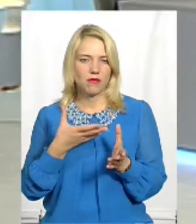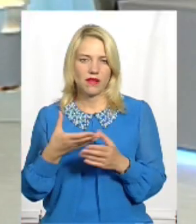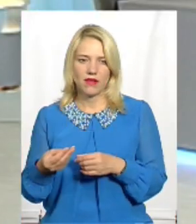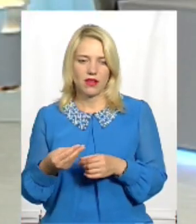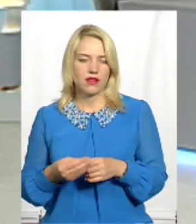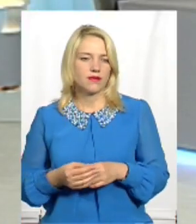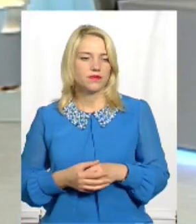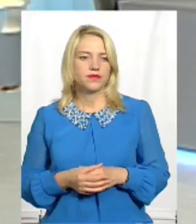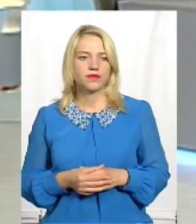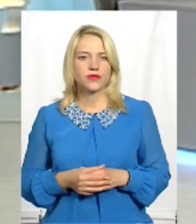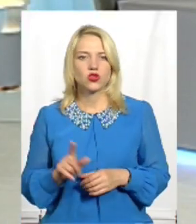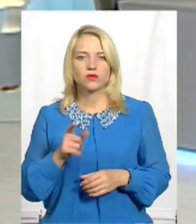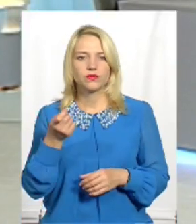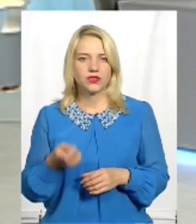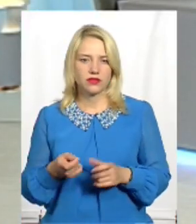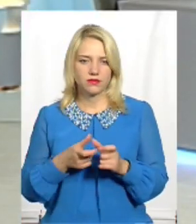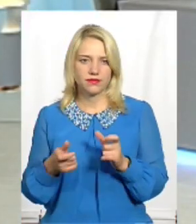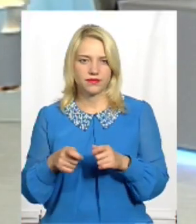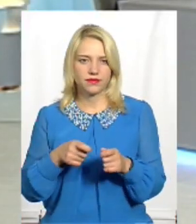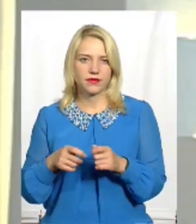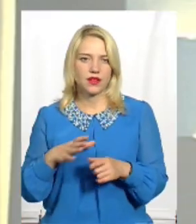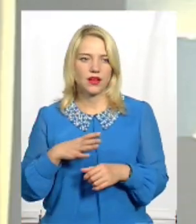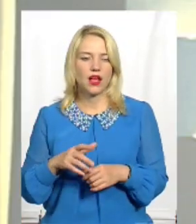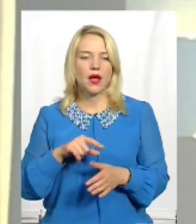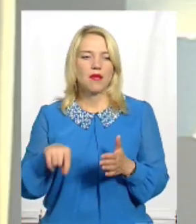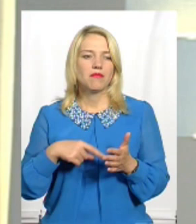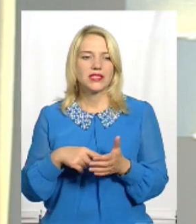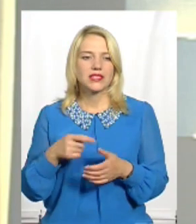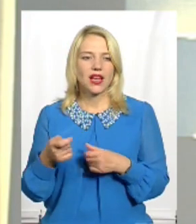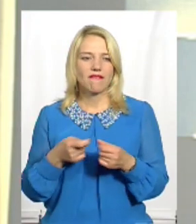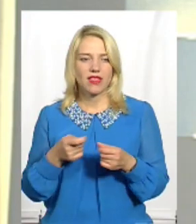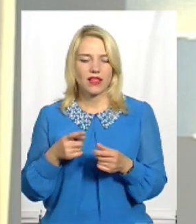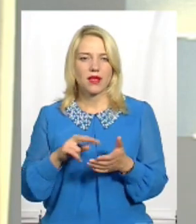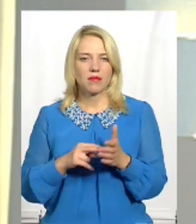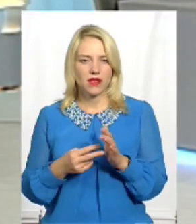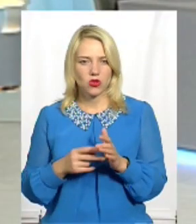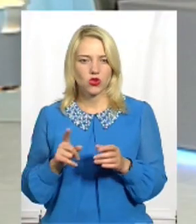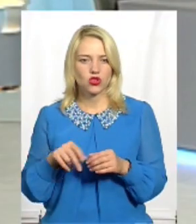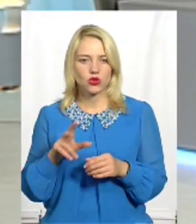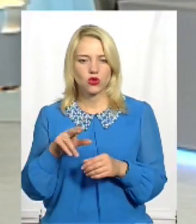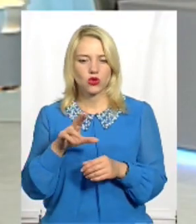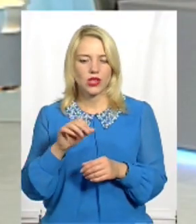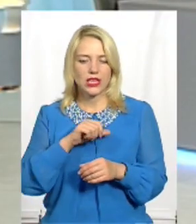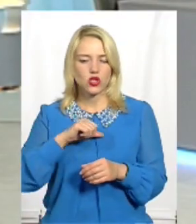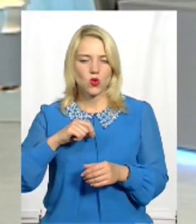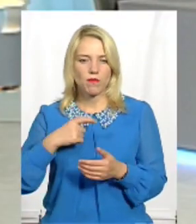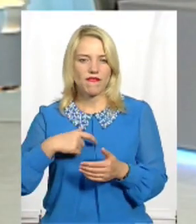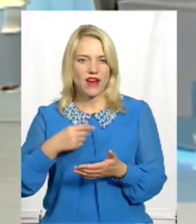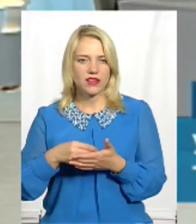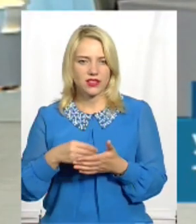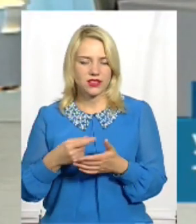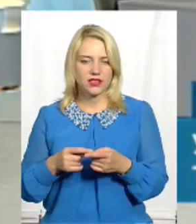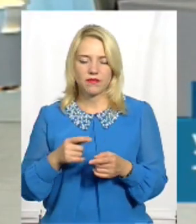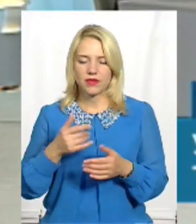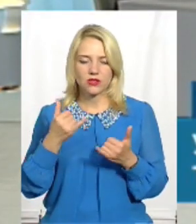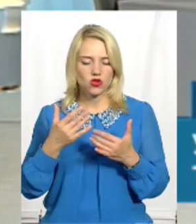рада чи планує піднімати тариф в сторону собівартості, в сторону 5 гривень? На сьогоднішній день ми не